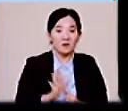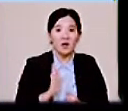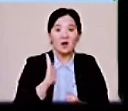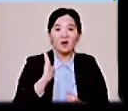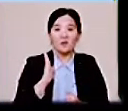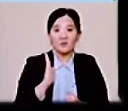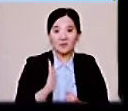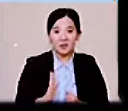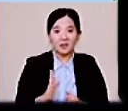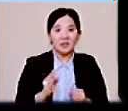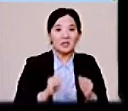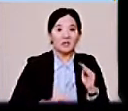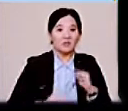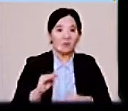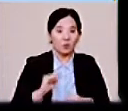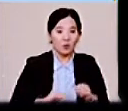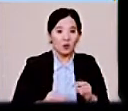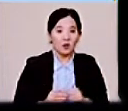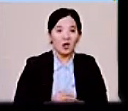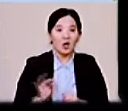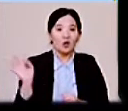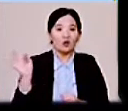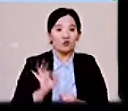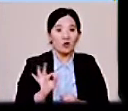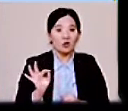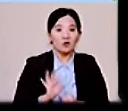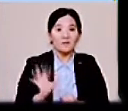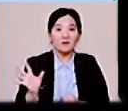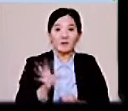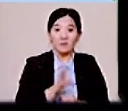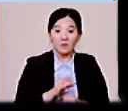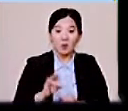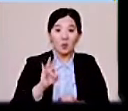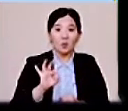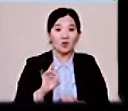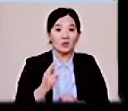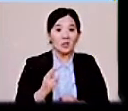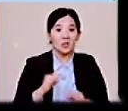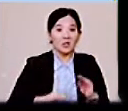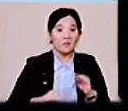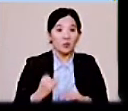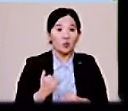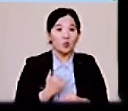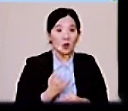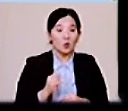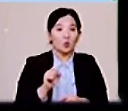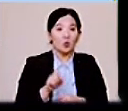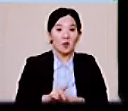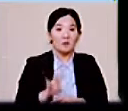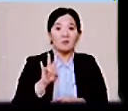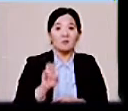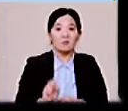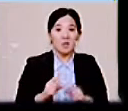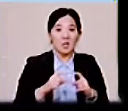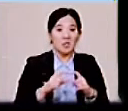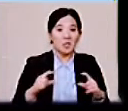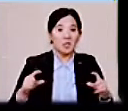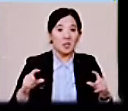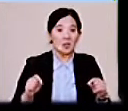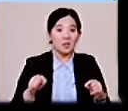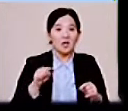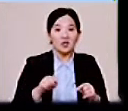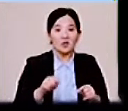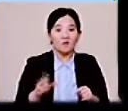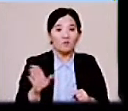в растворе. Чаще всего концентрация растворов у нас указывается на этикетках